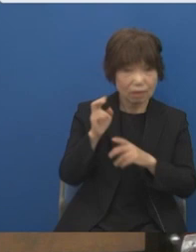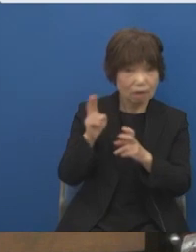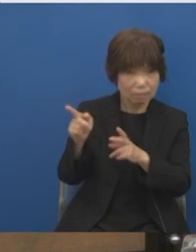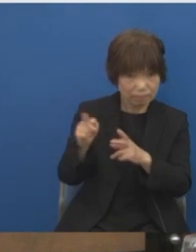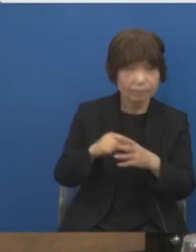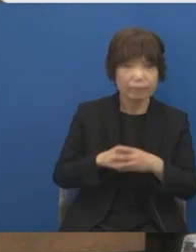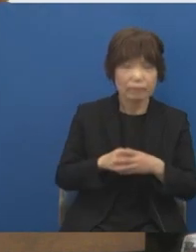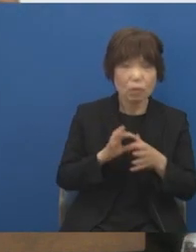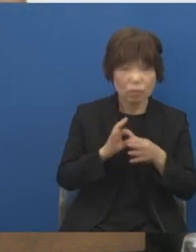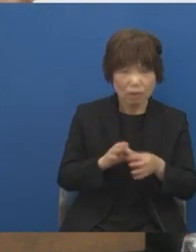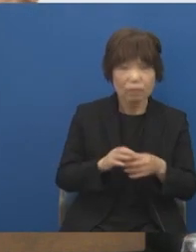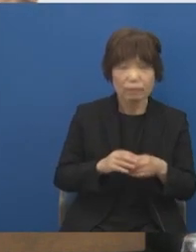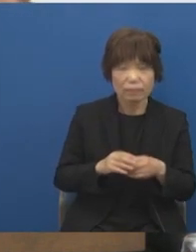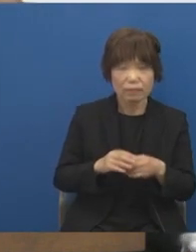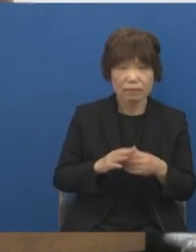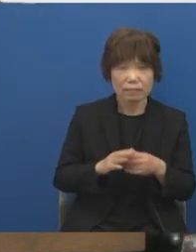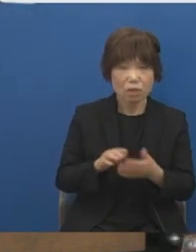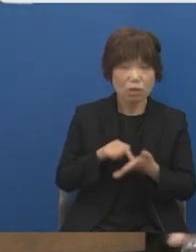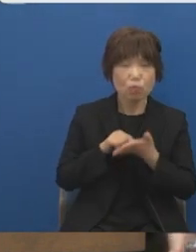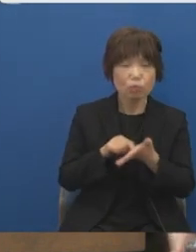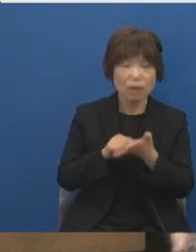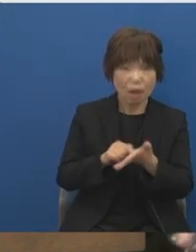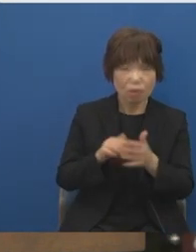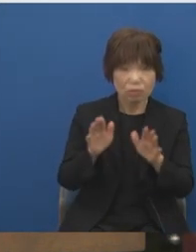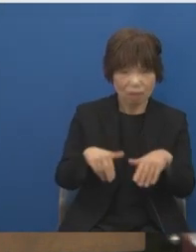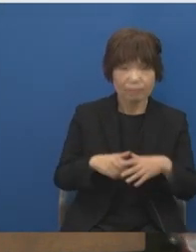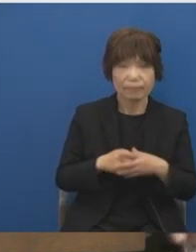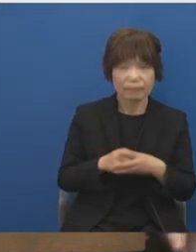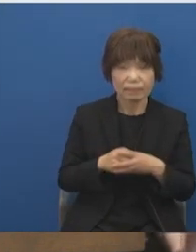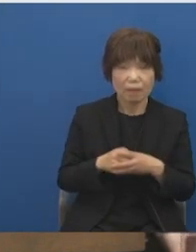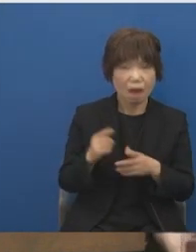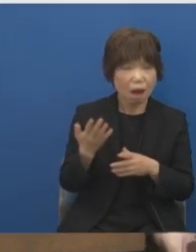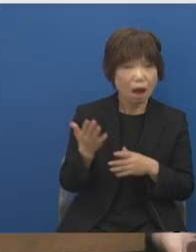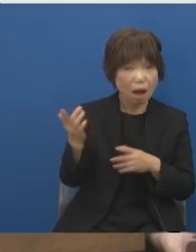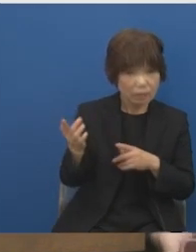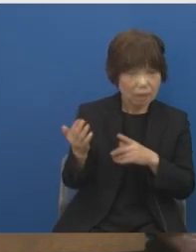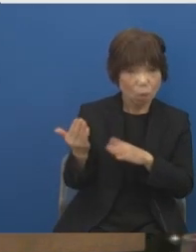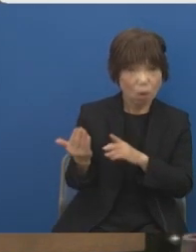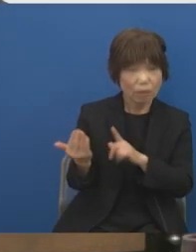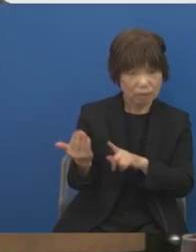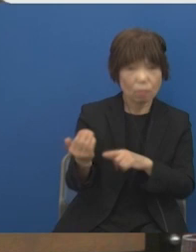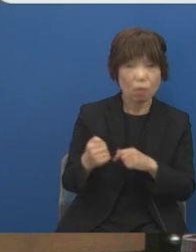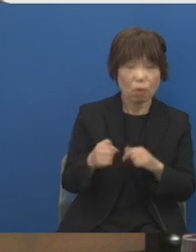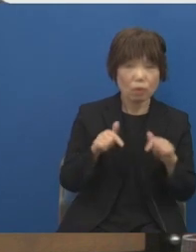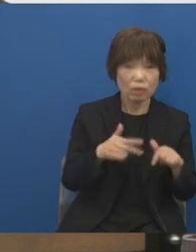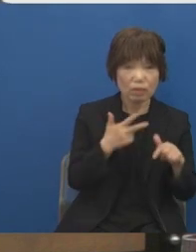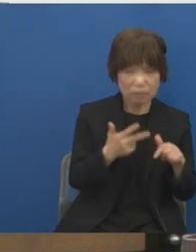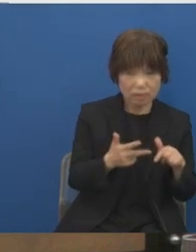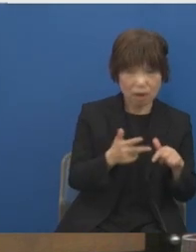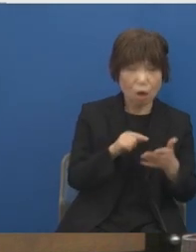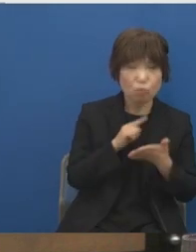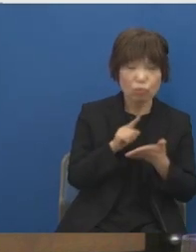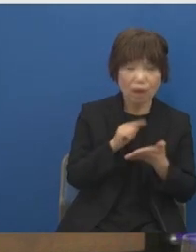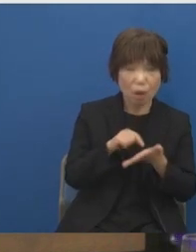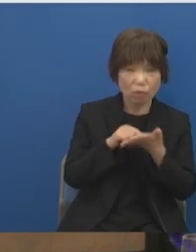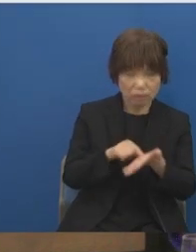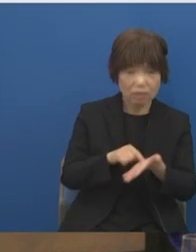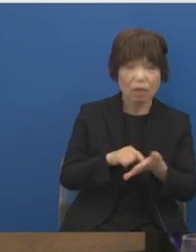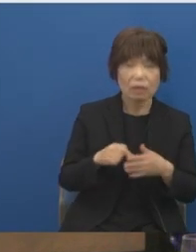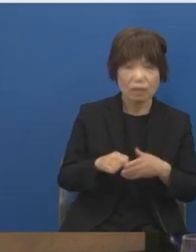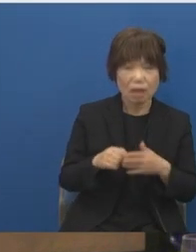年2月に訴えを提起した。また、相手方も本市が訴えを提起する前に、作業代金